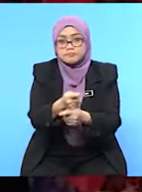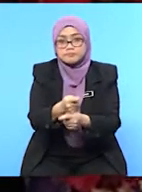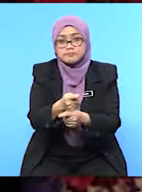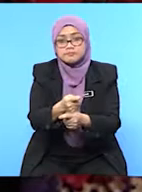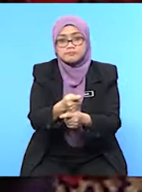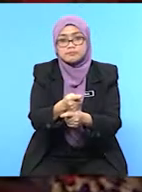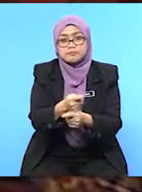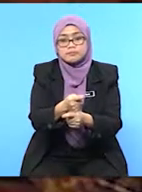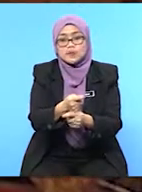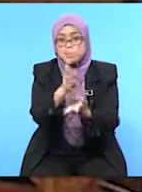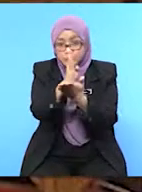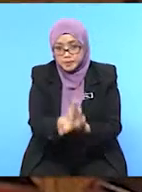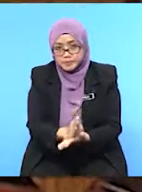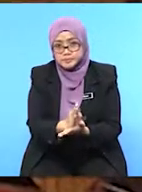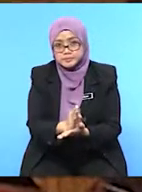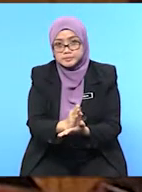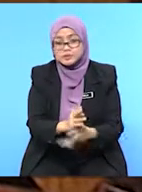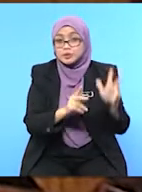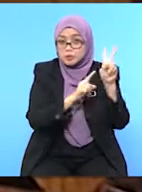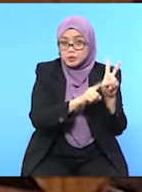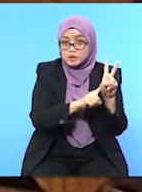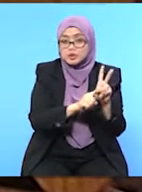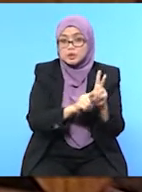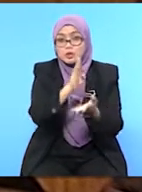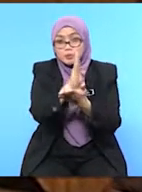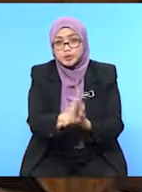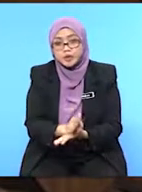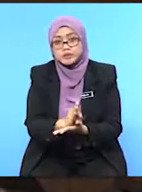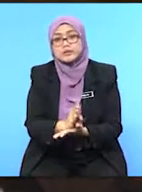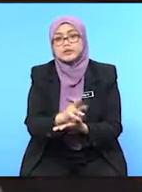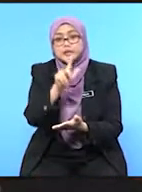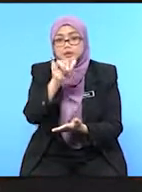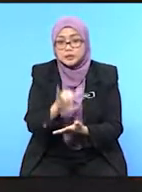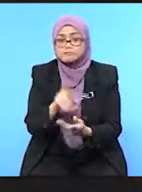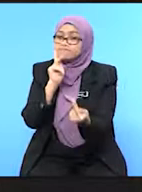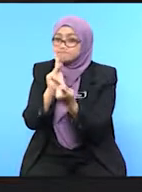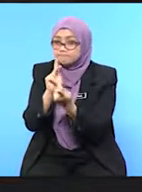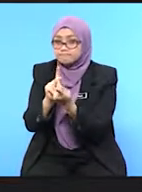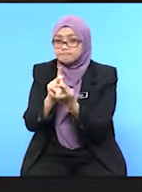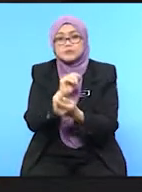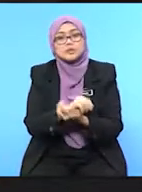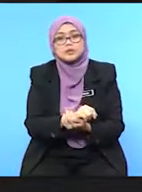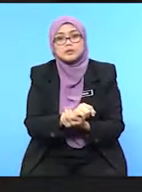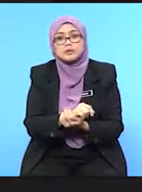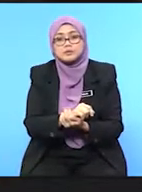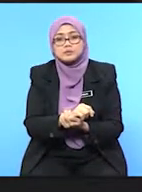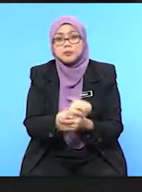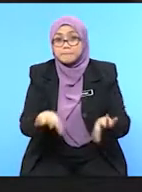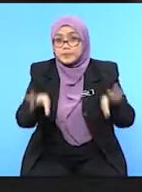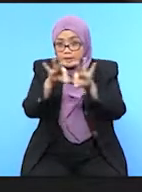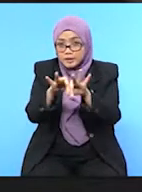asal Rantau ini unsur-unsur kebudayaan lainnya sesuai dan Islam menjadi unsur penting dalam pembentukan